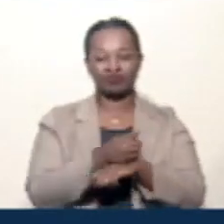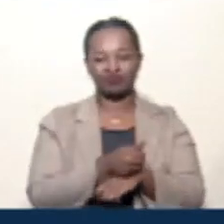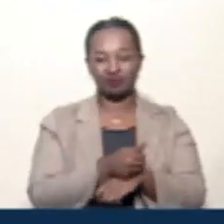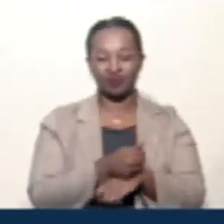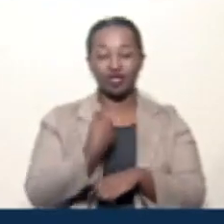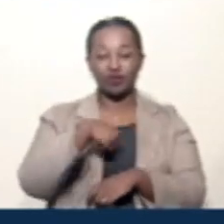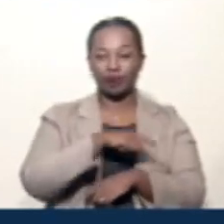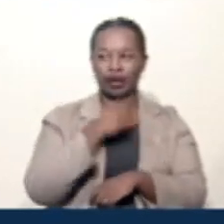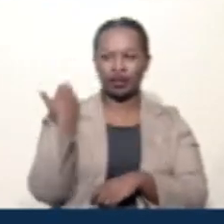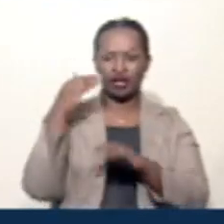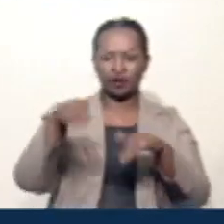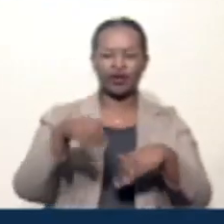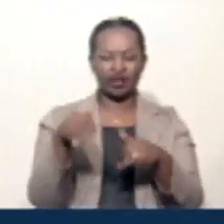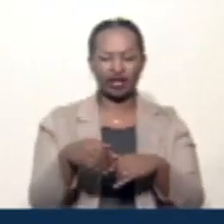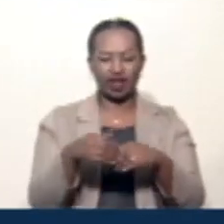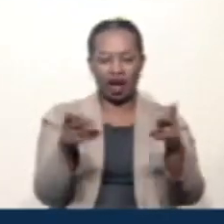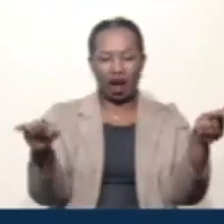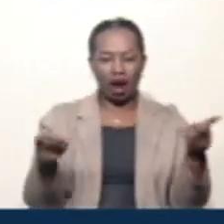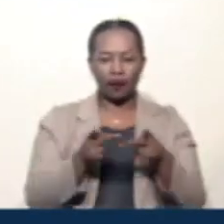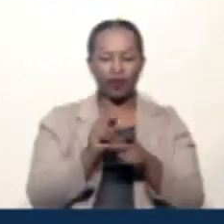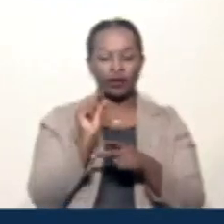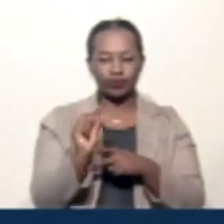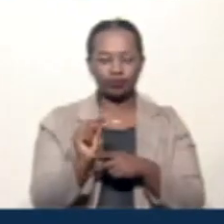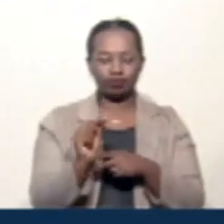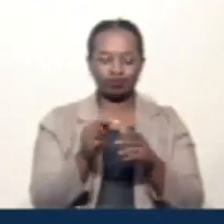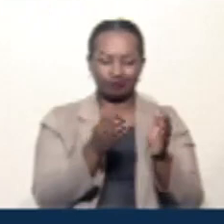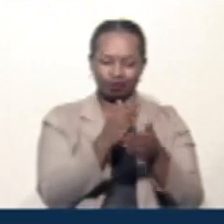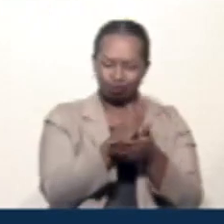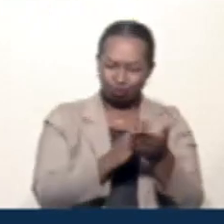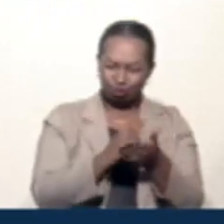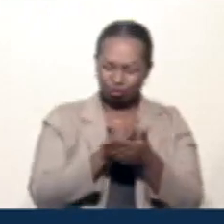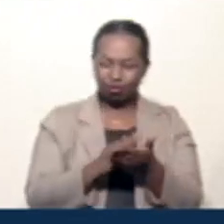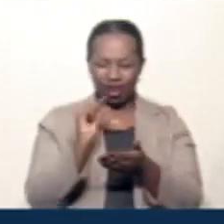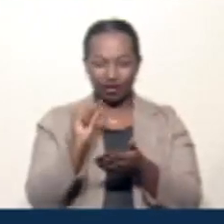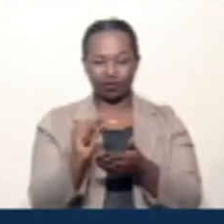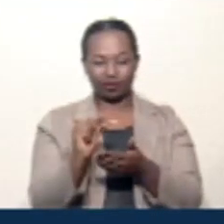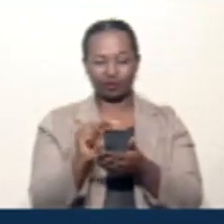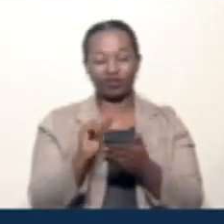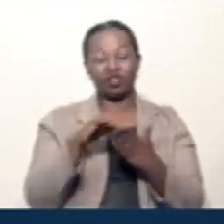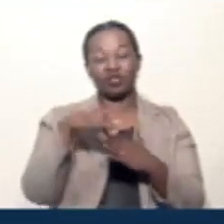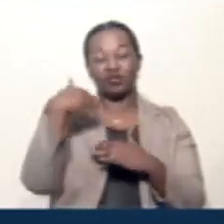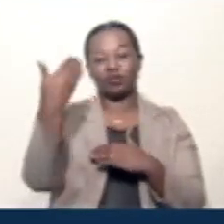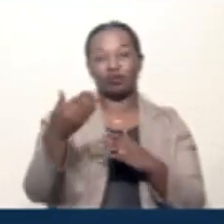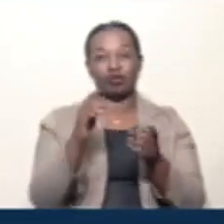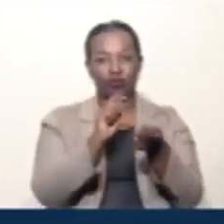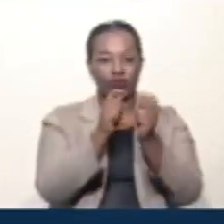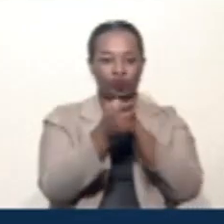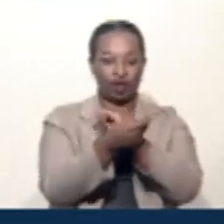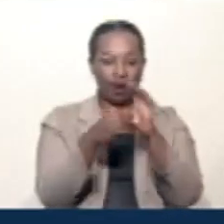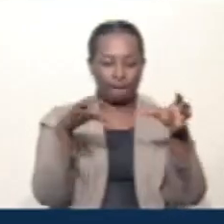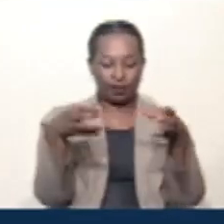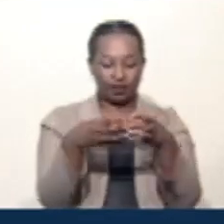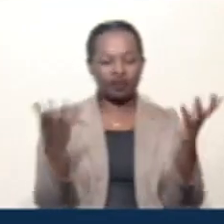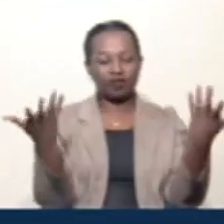Twebwe twahingaga kuturima dutoya tuducecete nyuma yabwo tumaze kuba impuzamatsinda duhuza